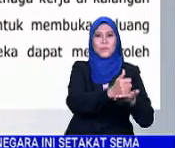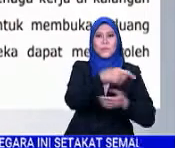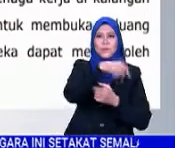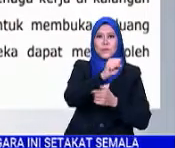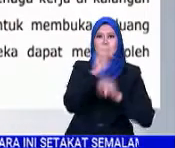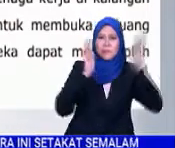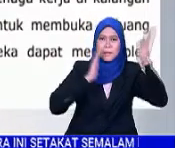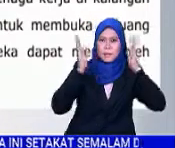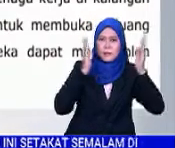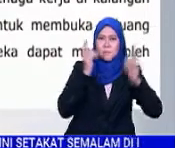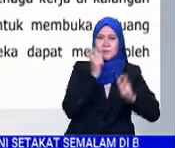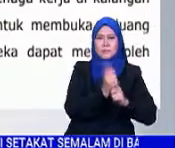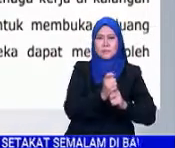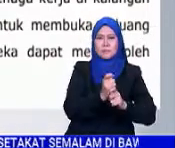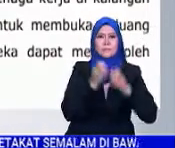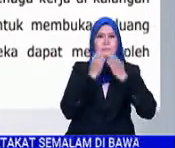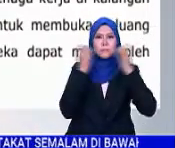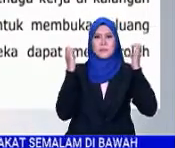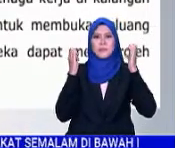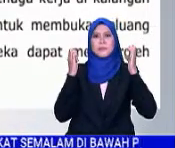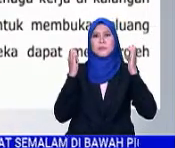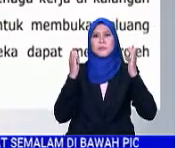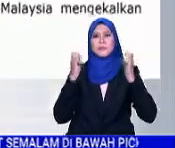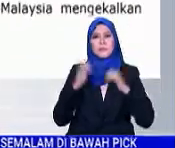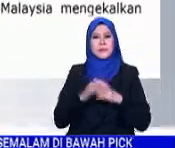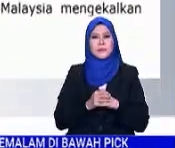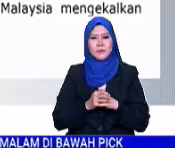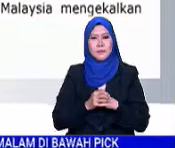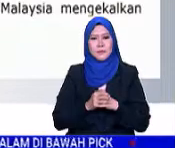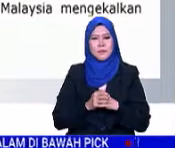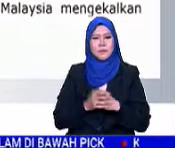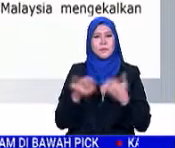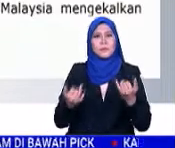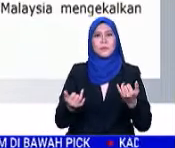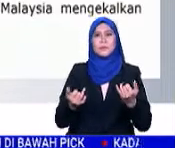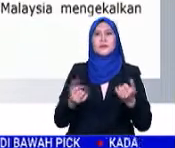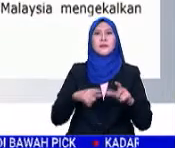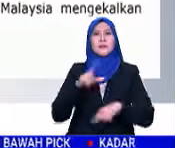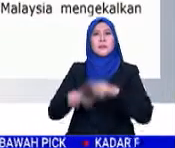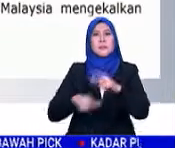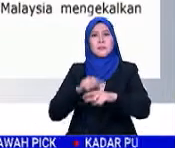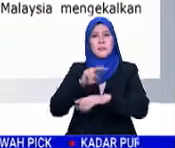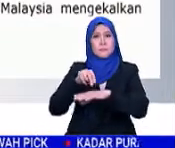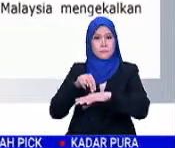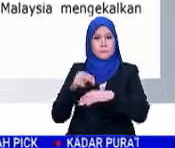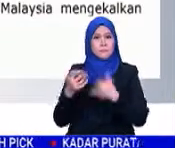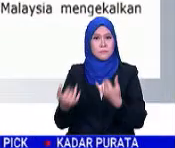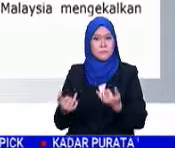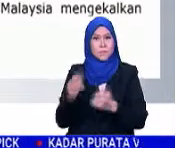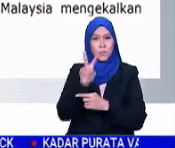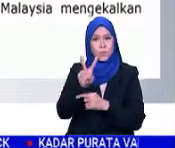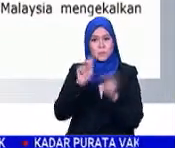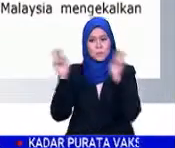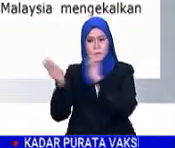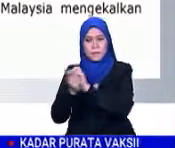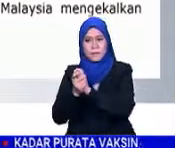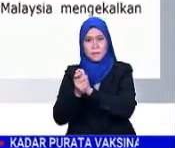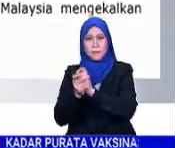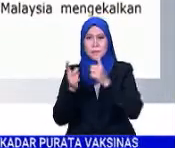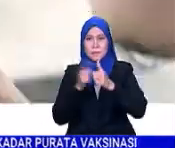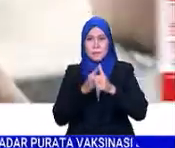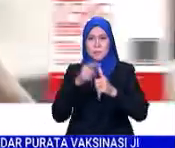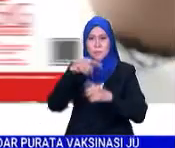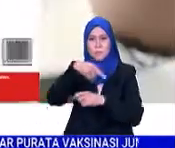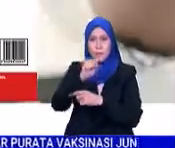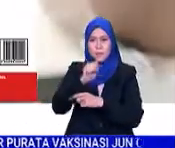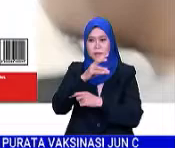Malaysia mengekalkan kecekapan kos. Langkah rasionalisasi didorong dua perubahan utama pada segmen